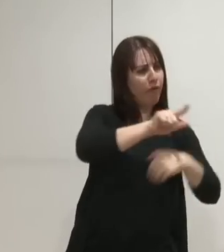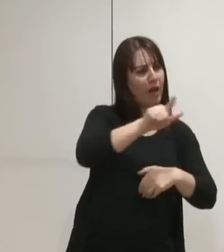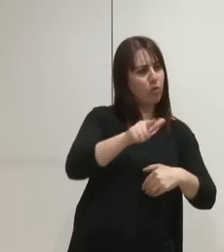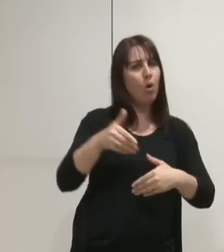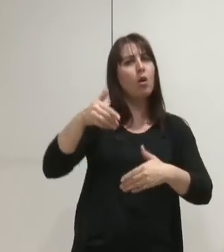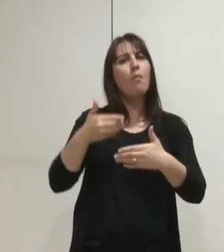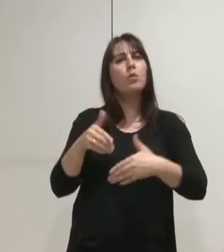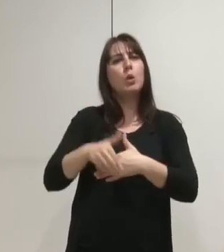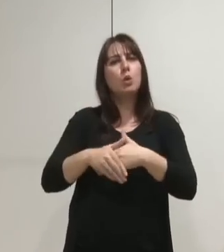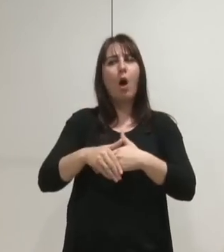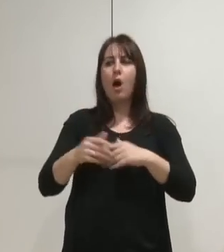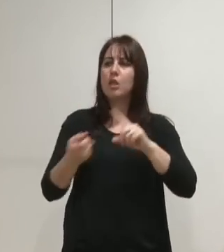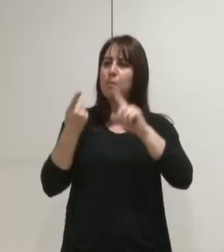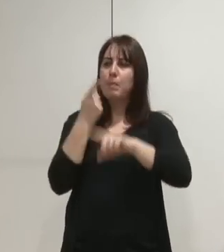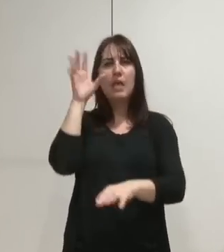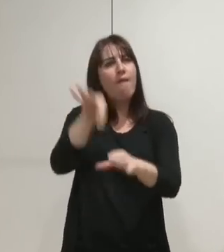ce